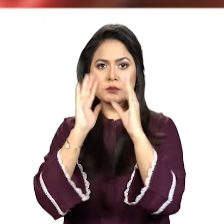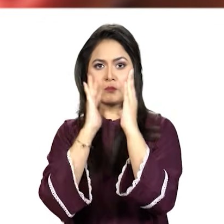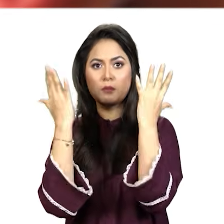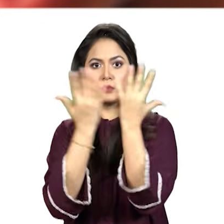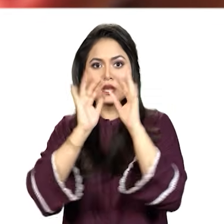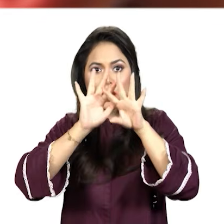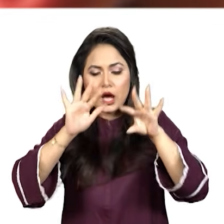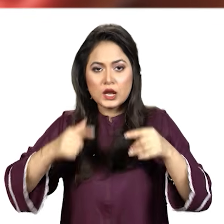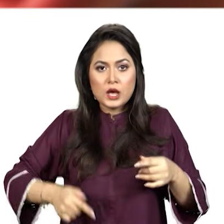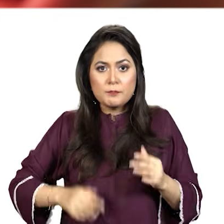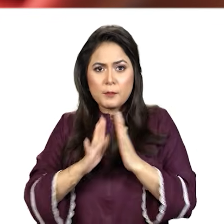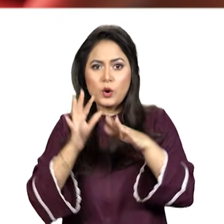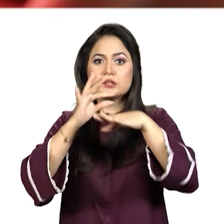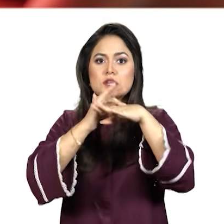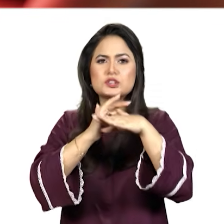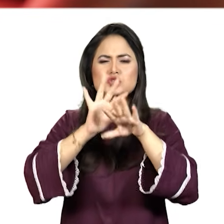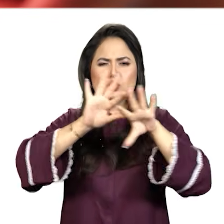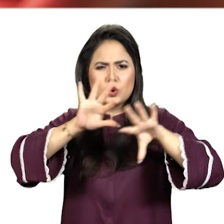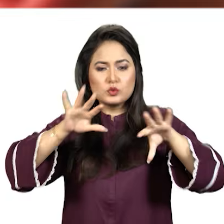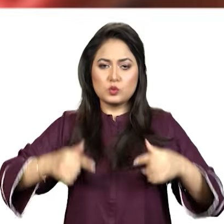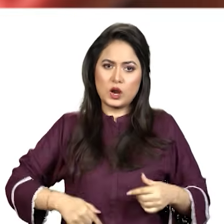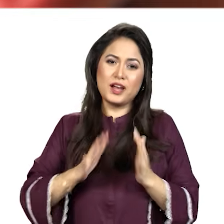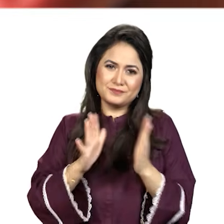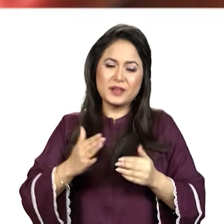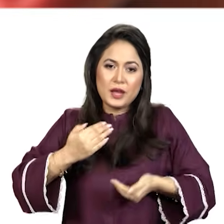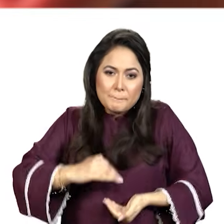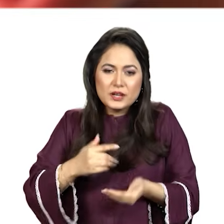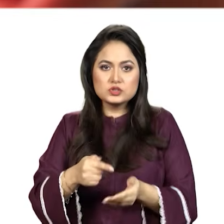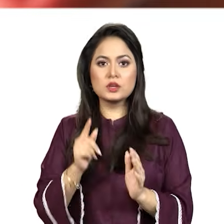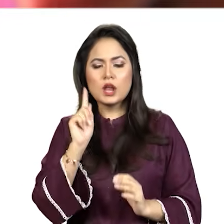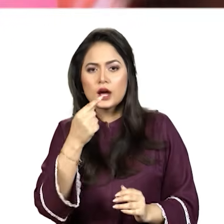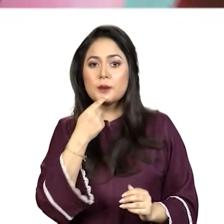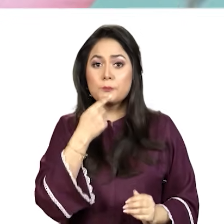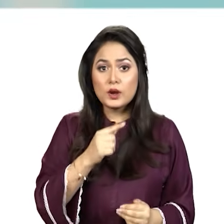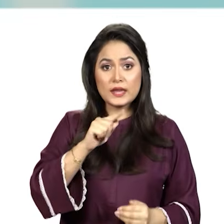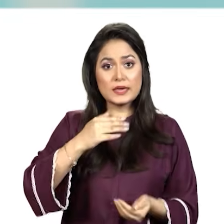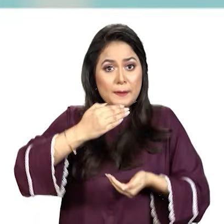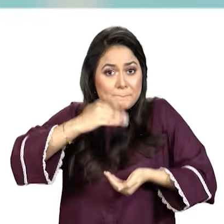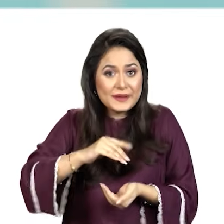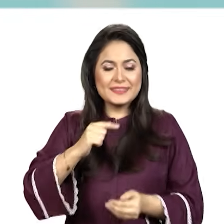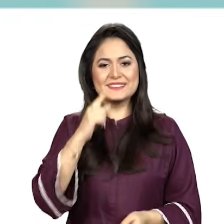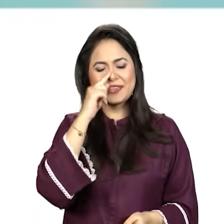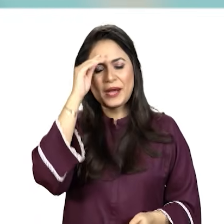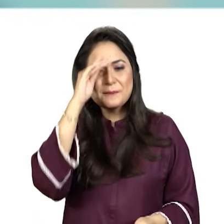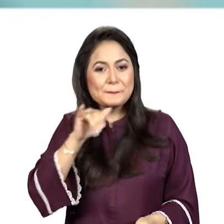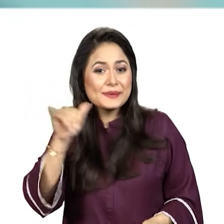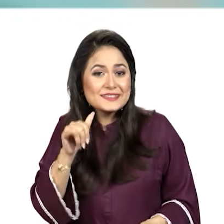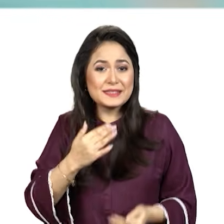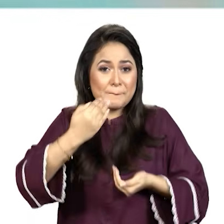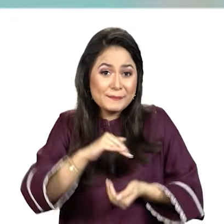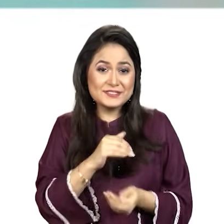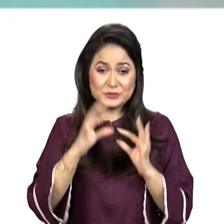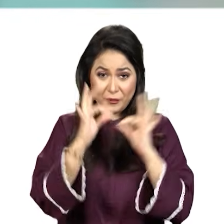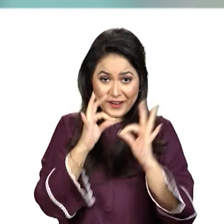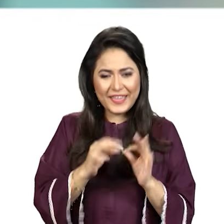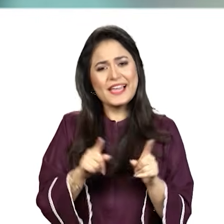बढ़ाता है और यहाँ टिश्यूज को ढीला करता है। अगर हम ये कहें कि बच्चे की पैदाइश के बाद जैसे माँ अपने बच्चे का ख्याल रखती